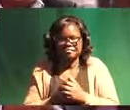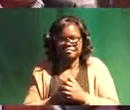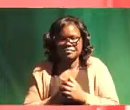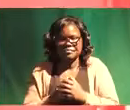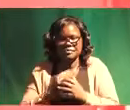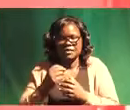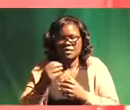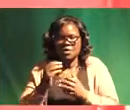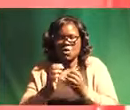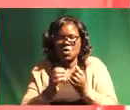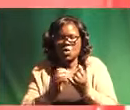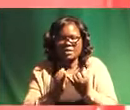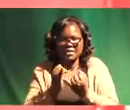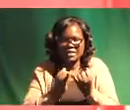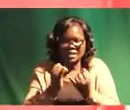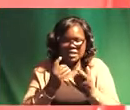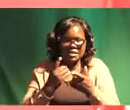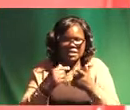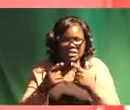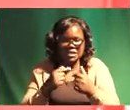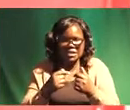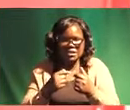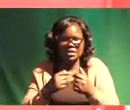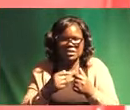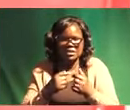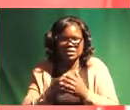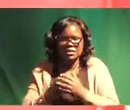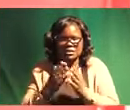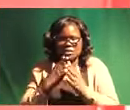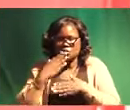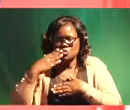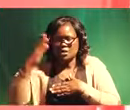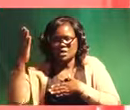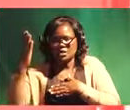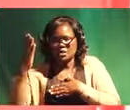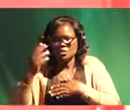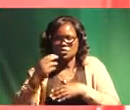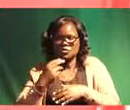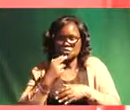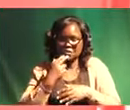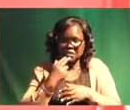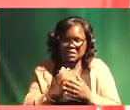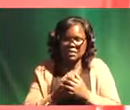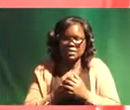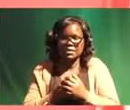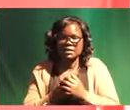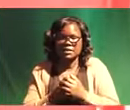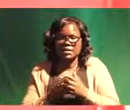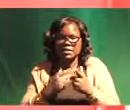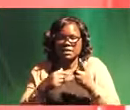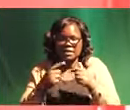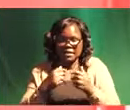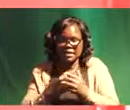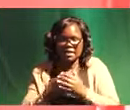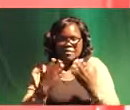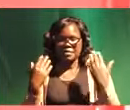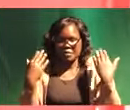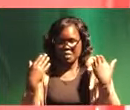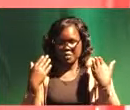Jumamosi ile alifika hapa kama anakula kiapo siku ya Jumanne alikuwa